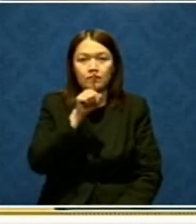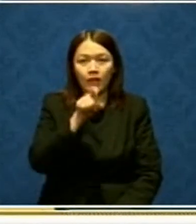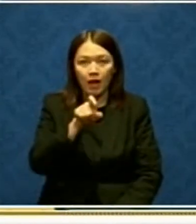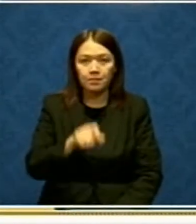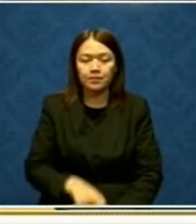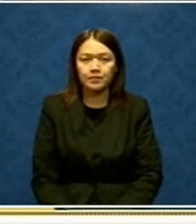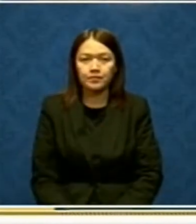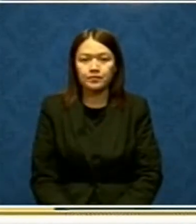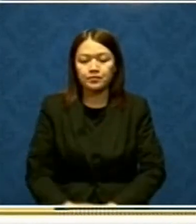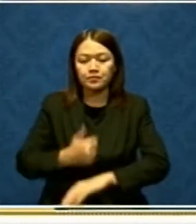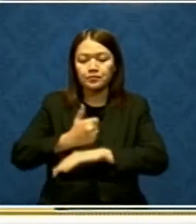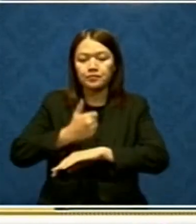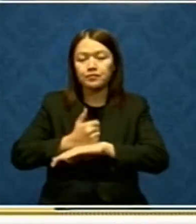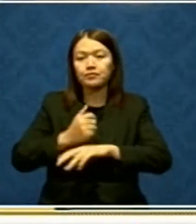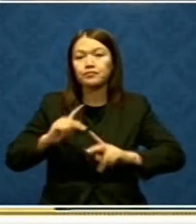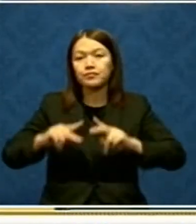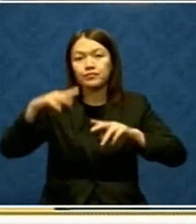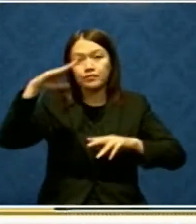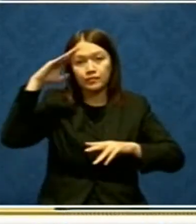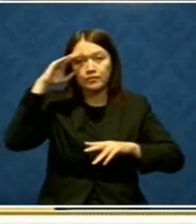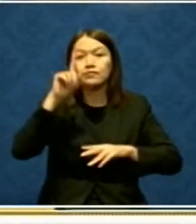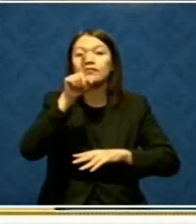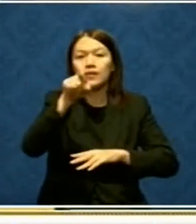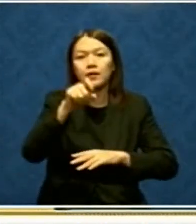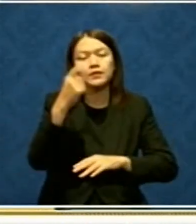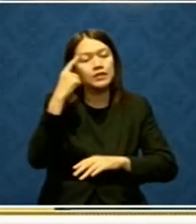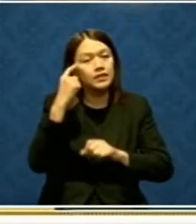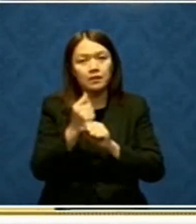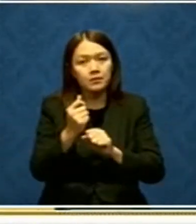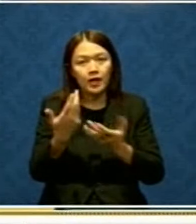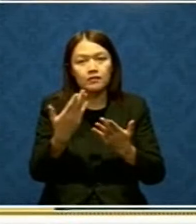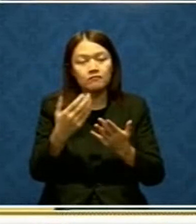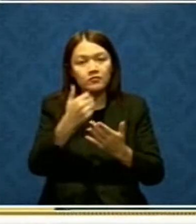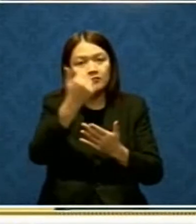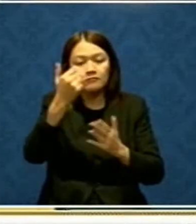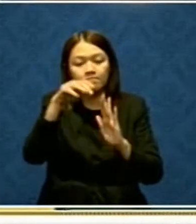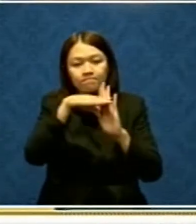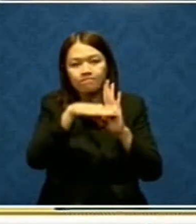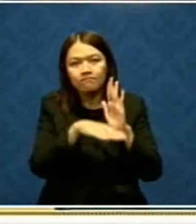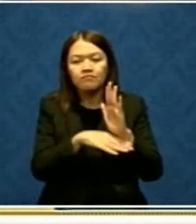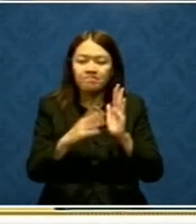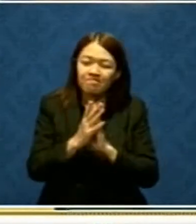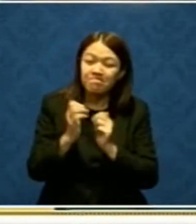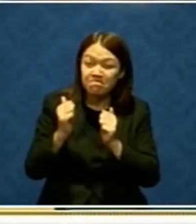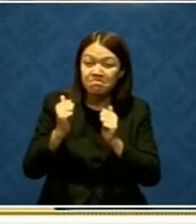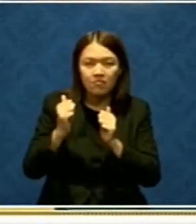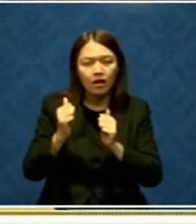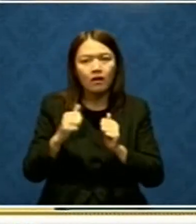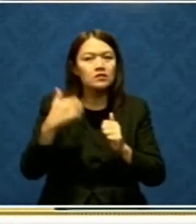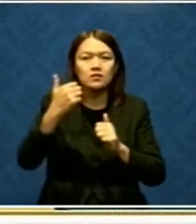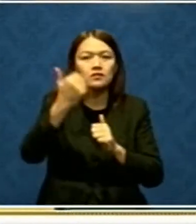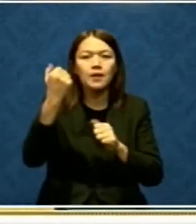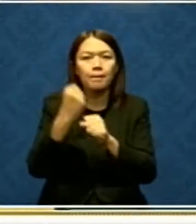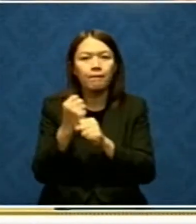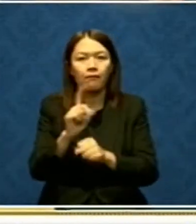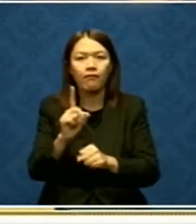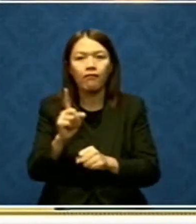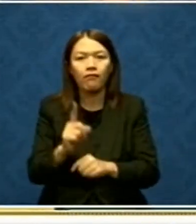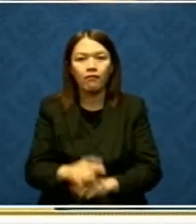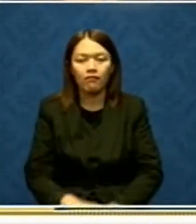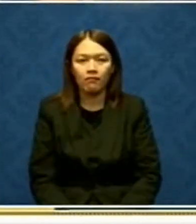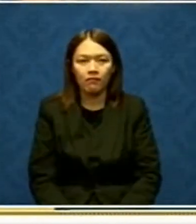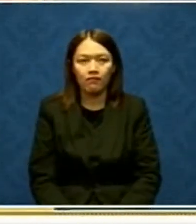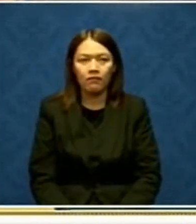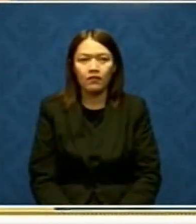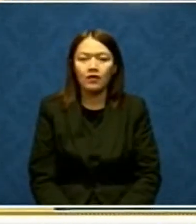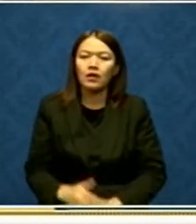านะรัฐมนตรีว่าการกระทรวงกลาโหมท่านคิดจะทำอะไรอย่างอื่นนอกเหนือจากการชื่นชมกองทัพบ้างหรือเปล่าครับคือถ้า